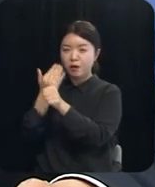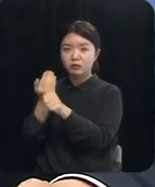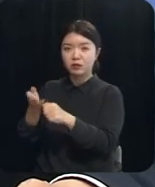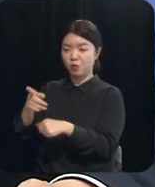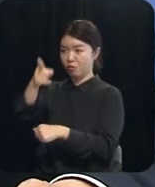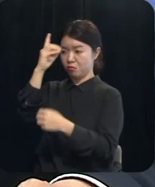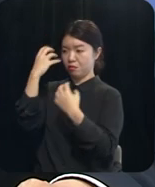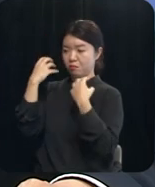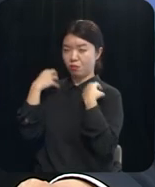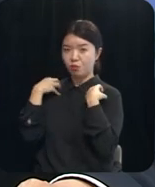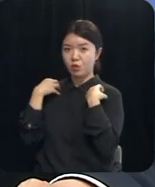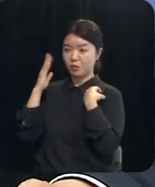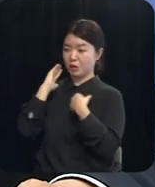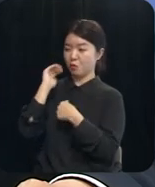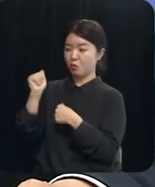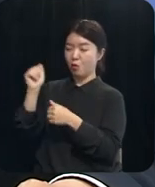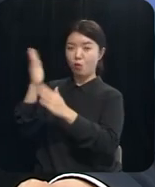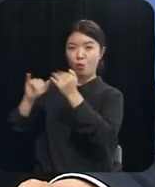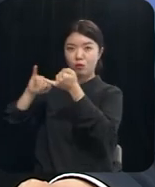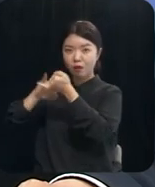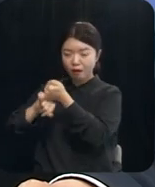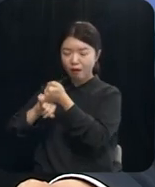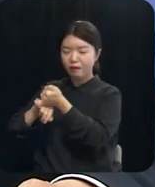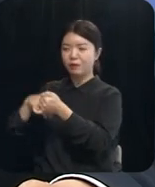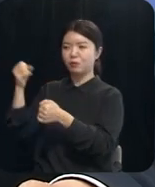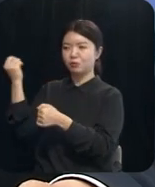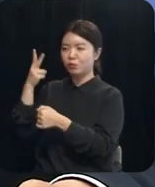대통령 공약이었고 대통령 공약사항이